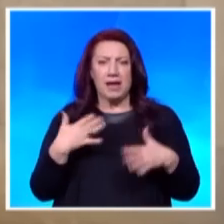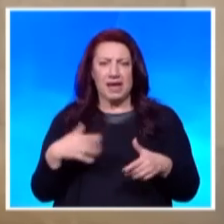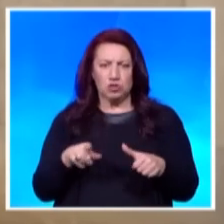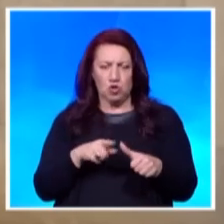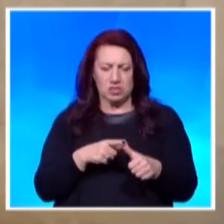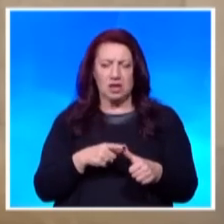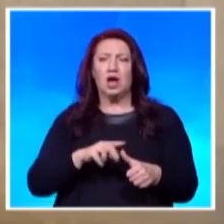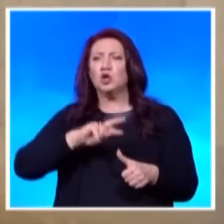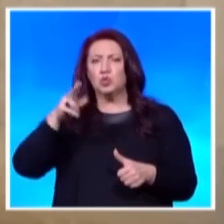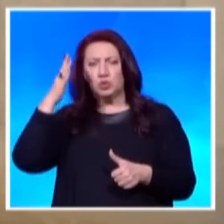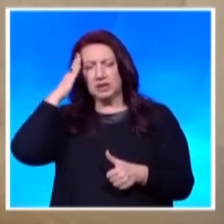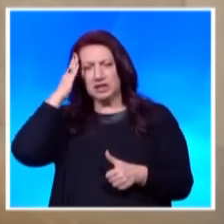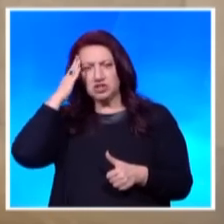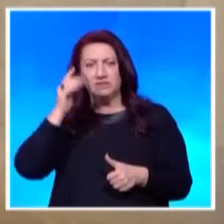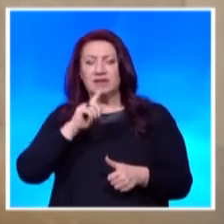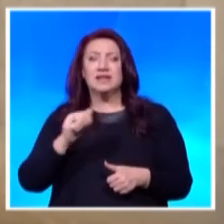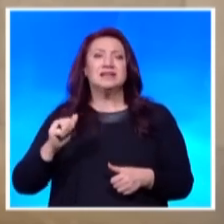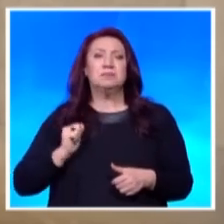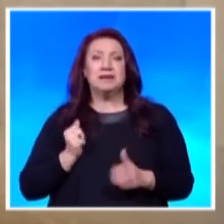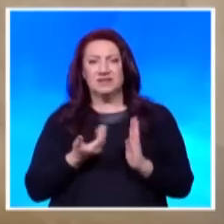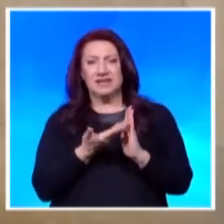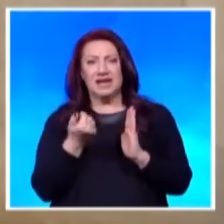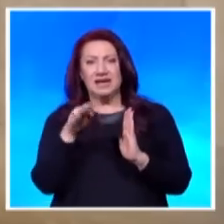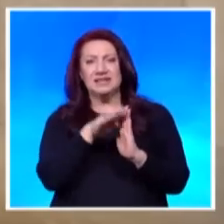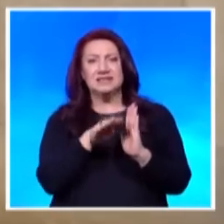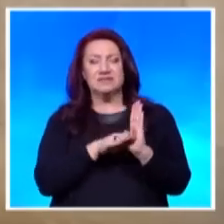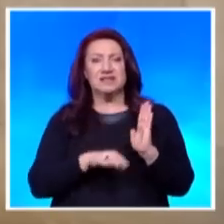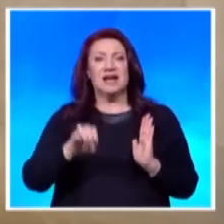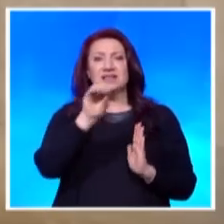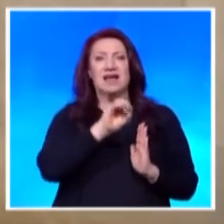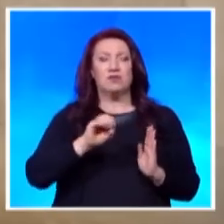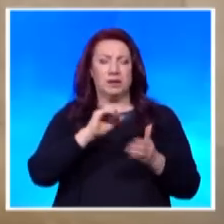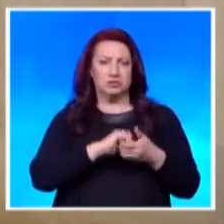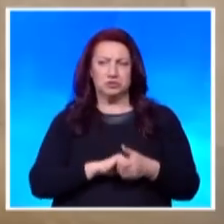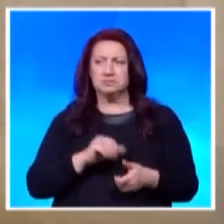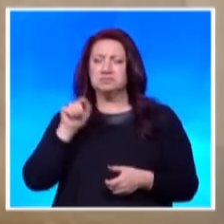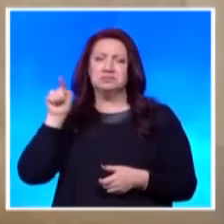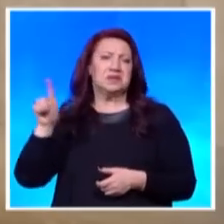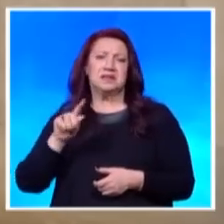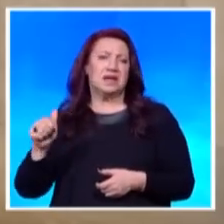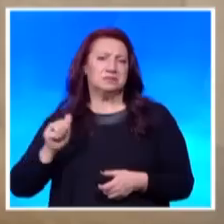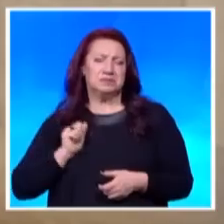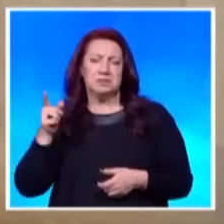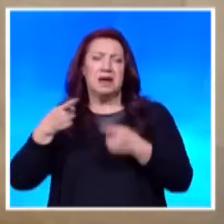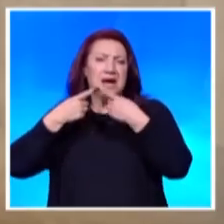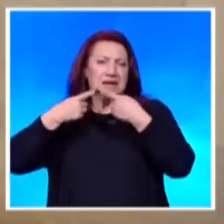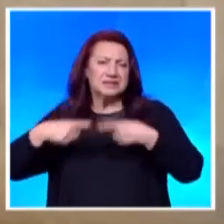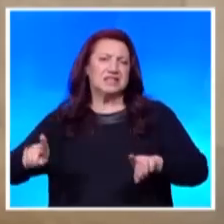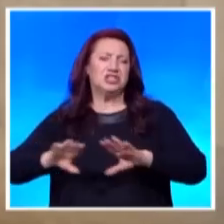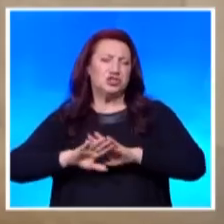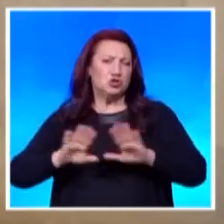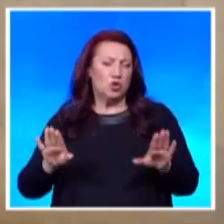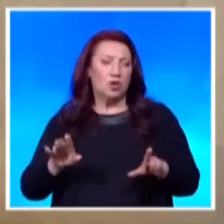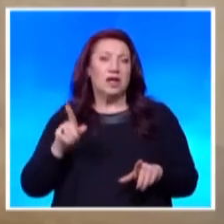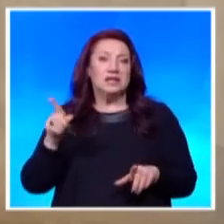не спазват регулациите, които спазва Европейския съюз. Тоест, техните фермери не спазват тези регулации. Те имат различни от това регулации. Съответно,